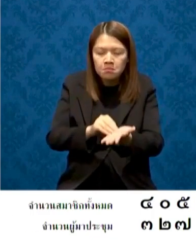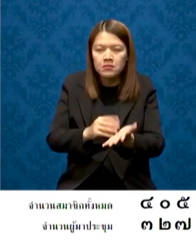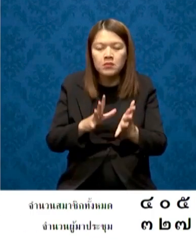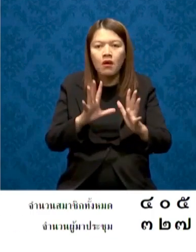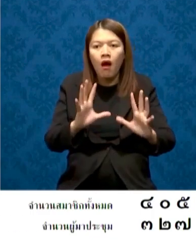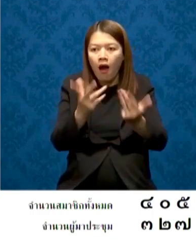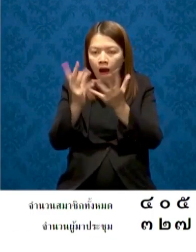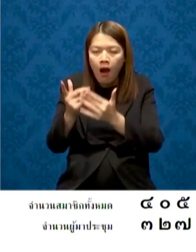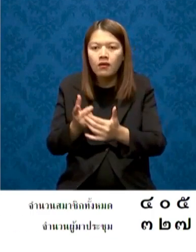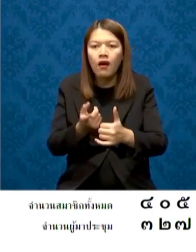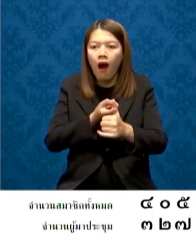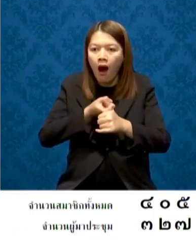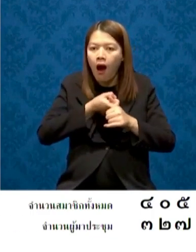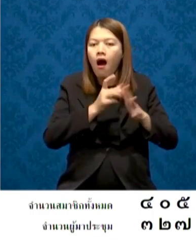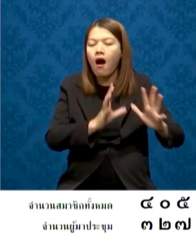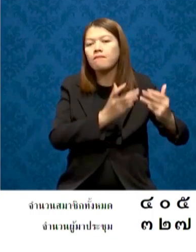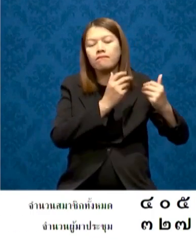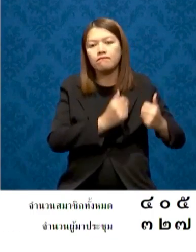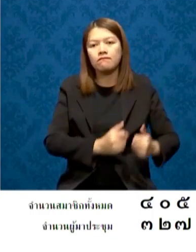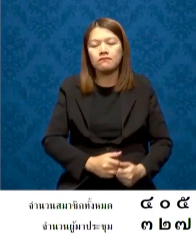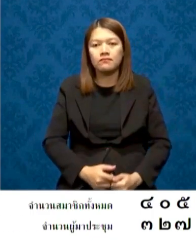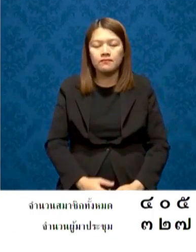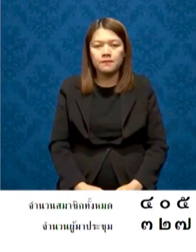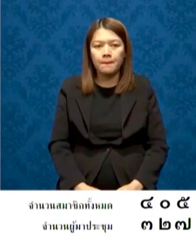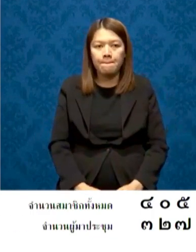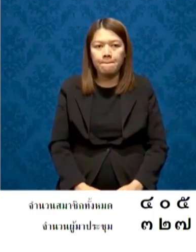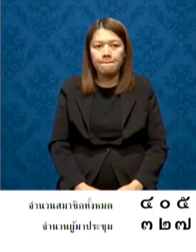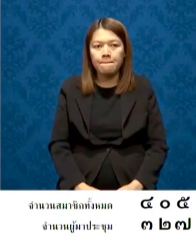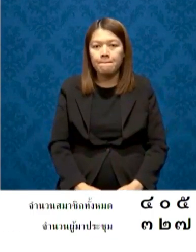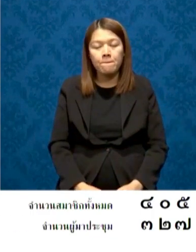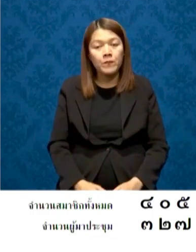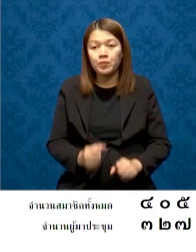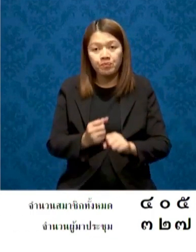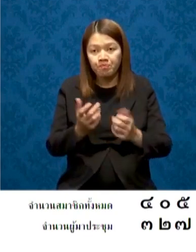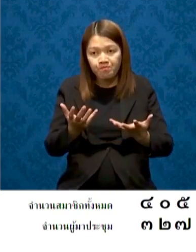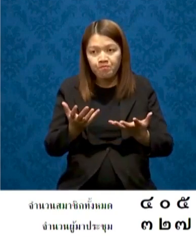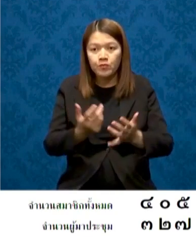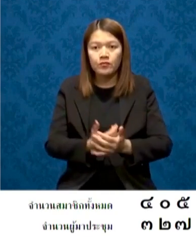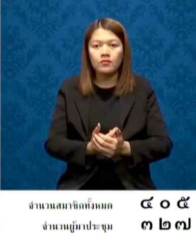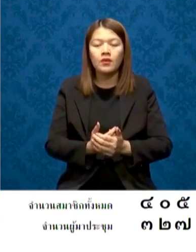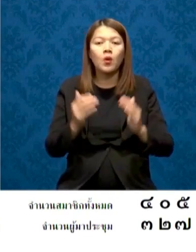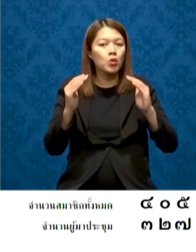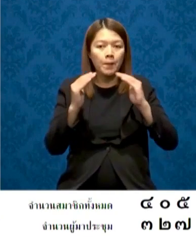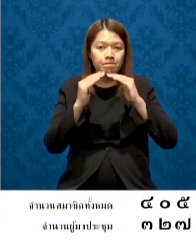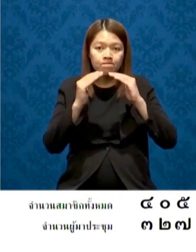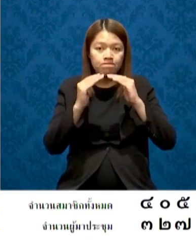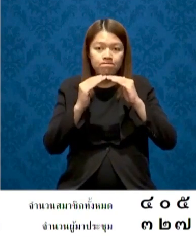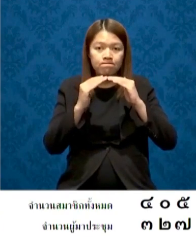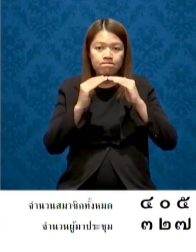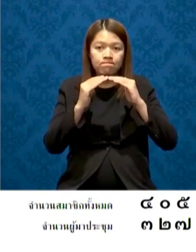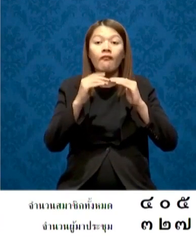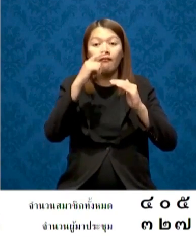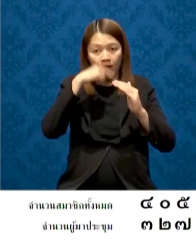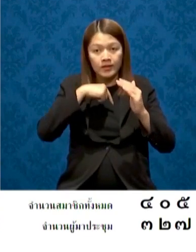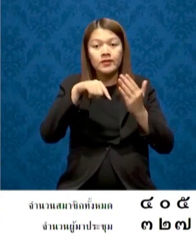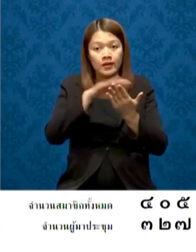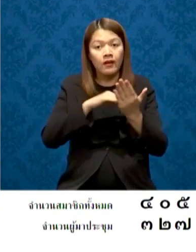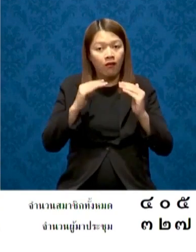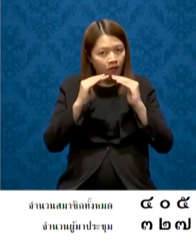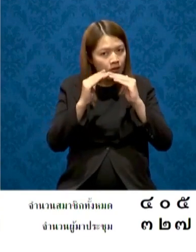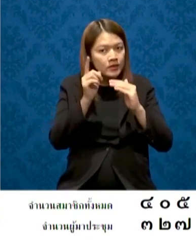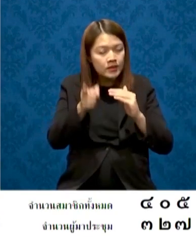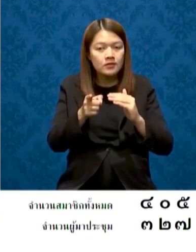ในส่วนที่3ข้อมูลประกอบกับพิจารณาประเทศไทยกับการออกกฎหมายนะครับการทรม